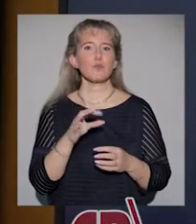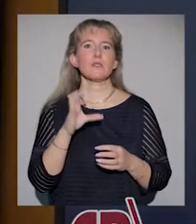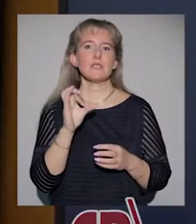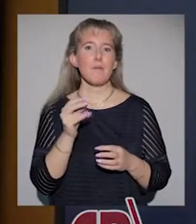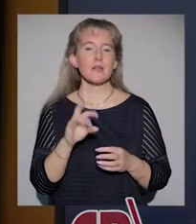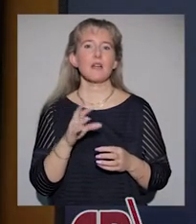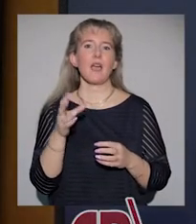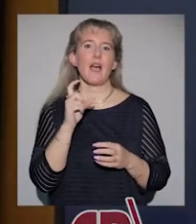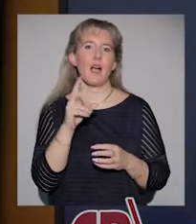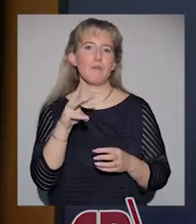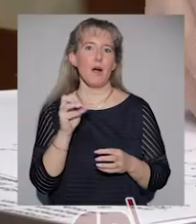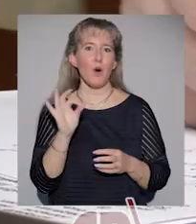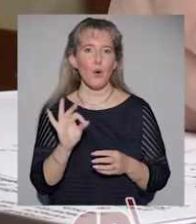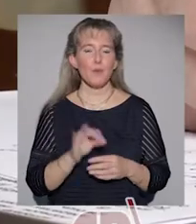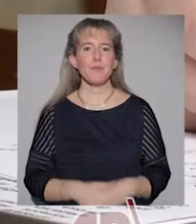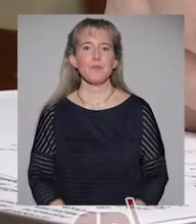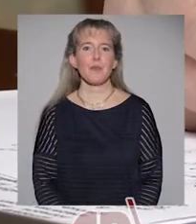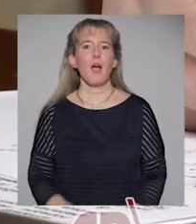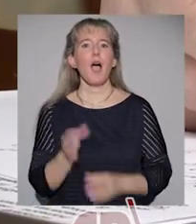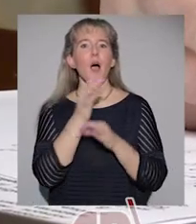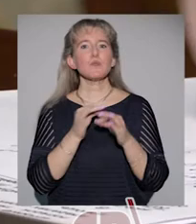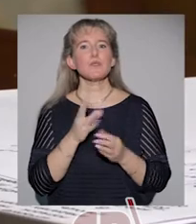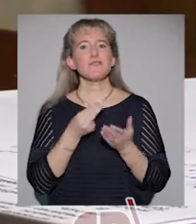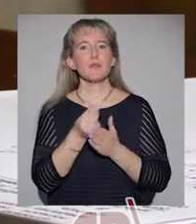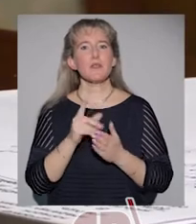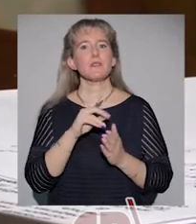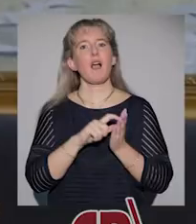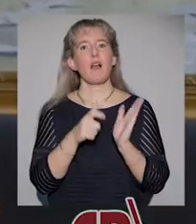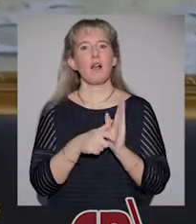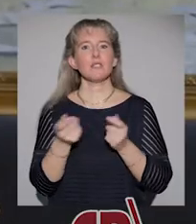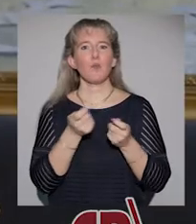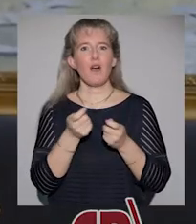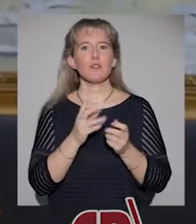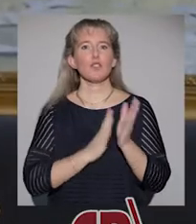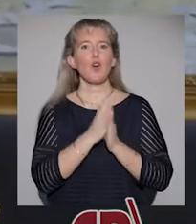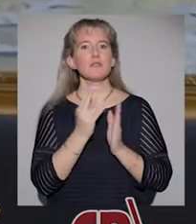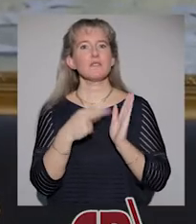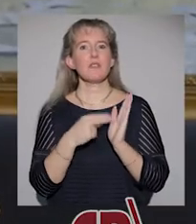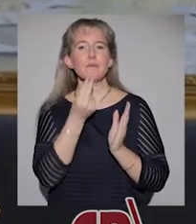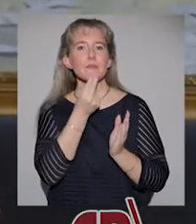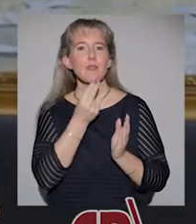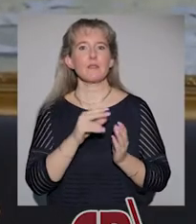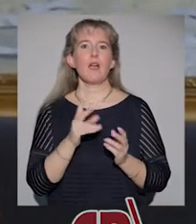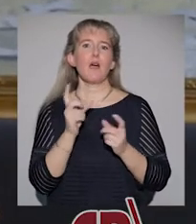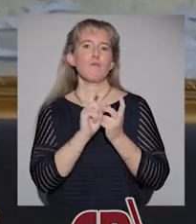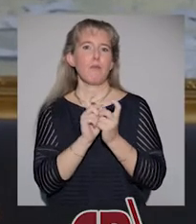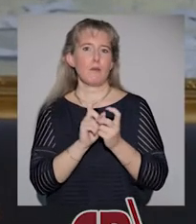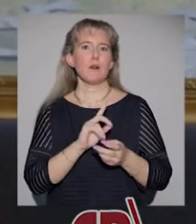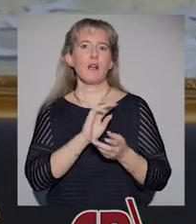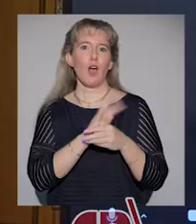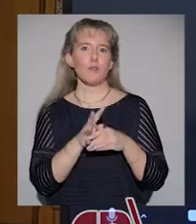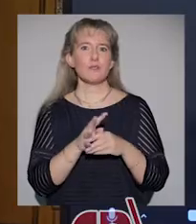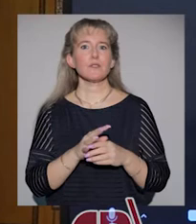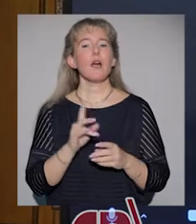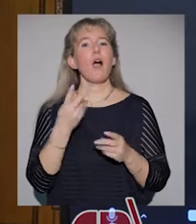Самарской областей и Ханты-Мансийского автономного округа. Обсудили выплаты за классное руководство, рост цен на продукты питания, борьбу с коронавирусом.